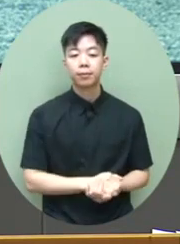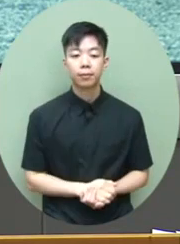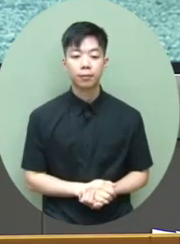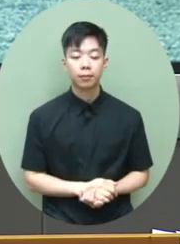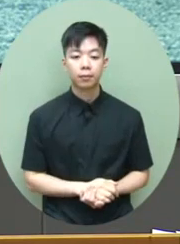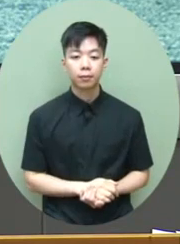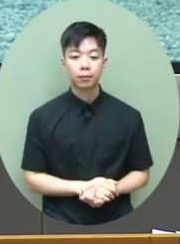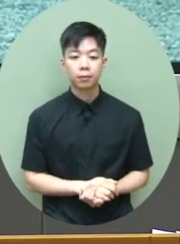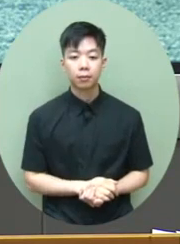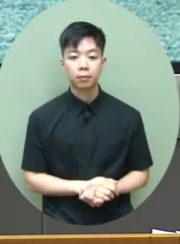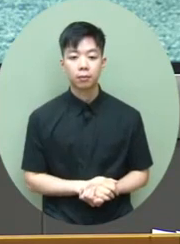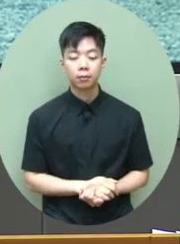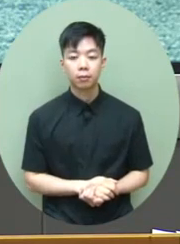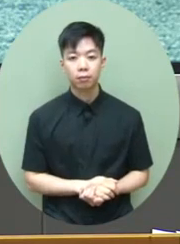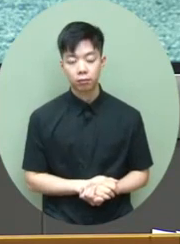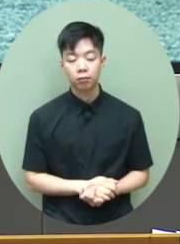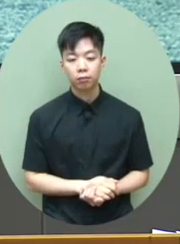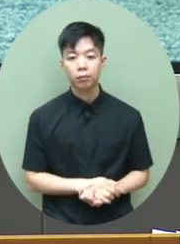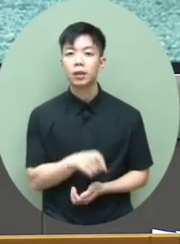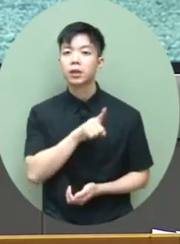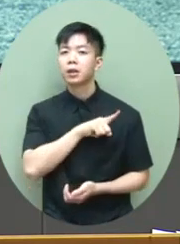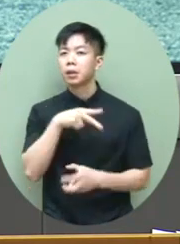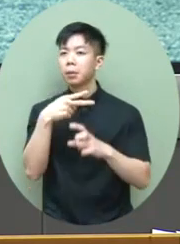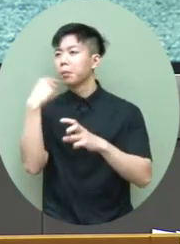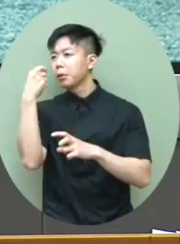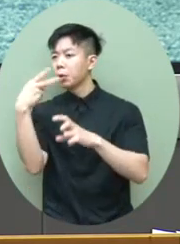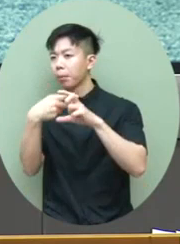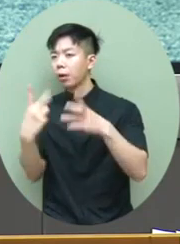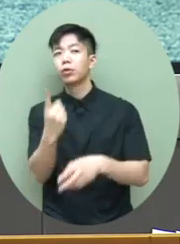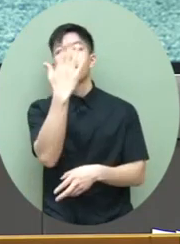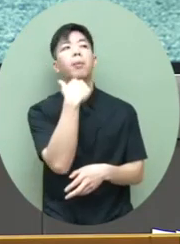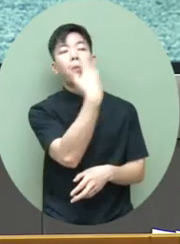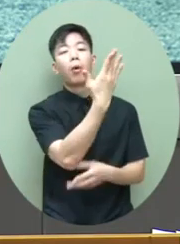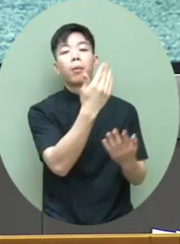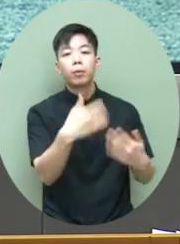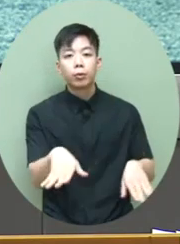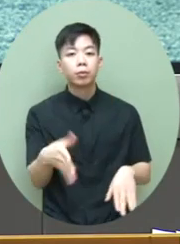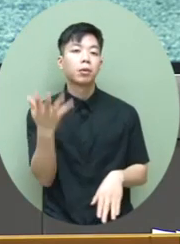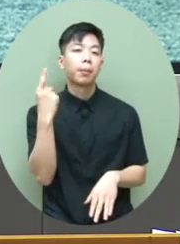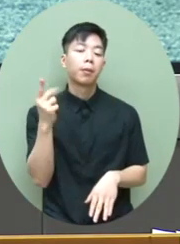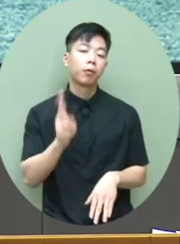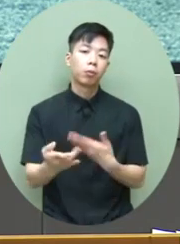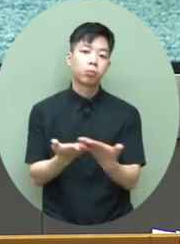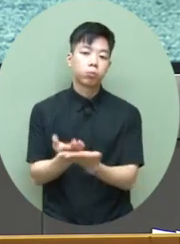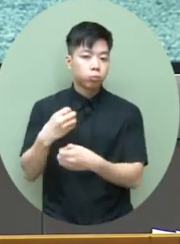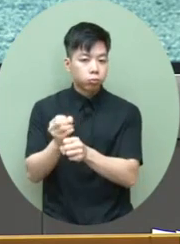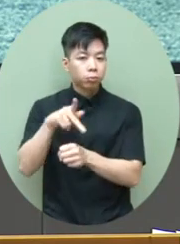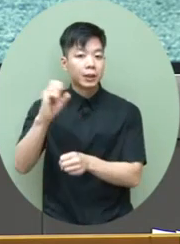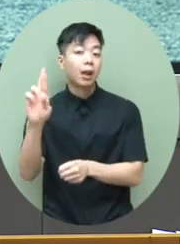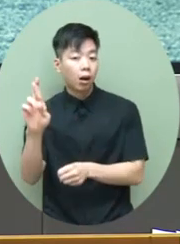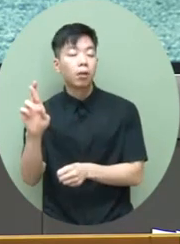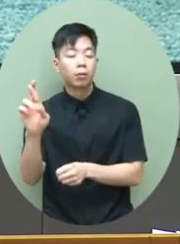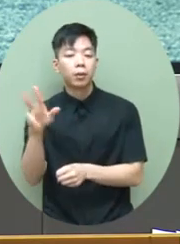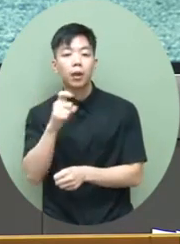地个案，另外成功在网上登记的快速测试阳性，而昨日经核酸检测都是阳性的本地个